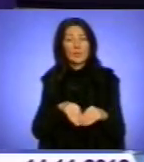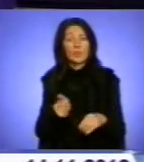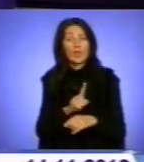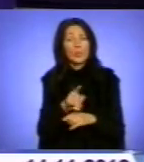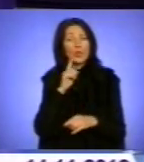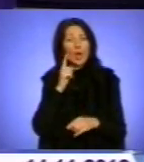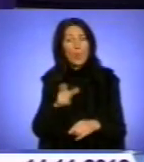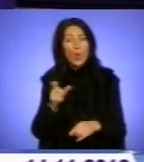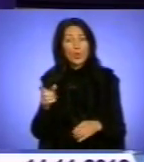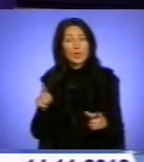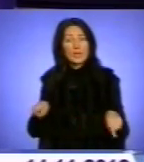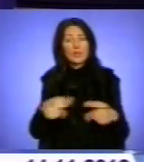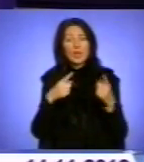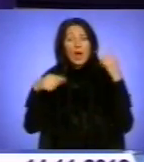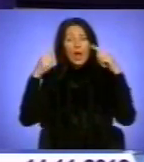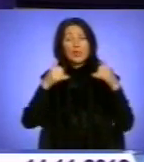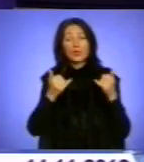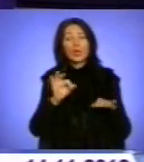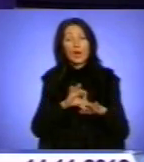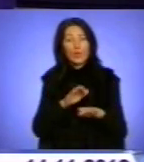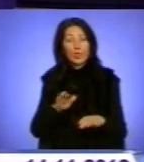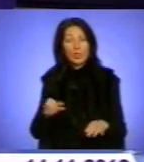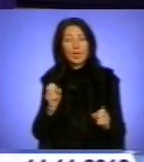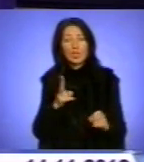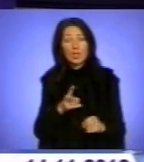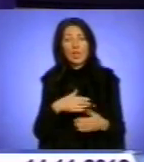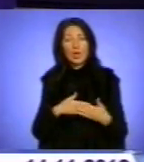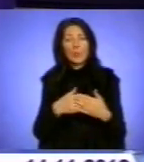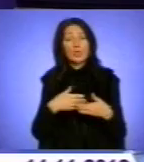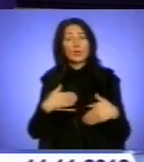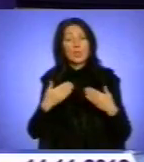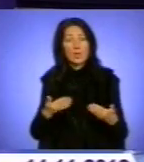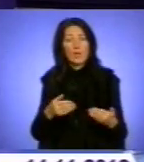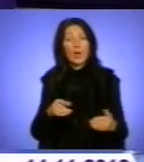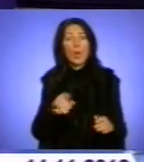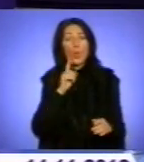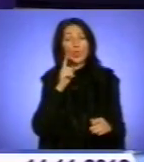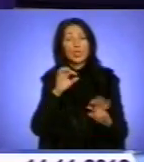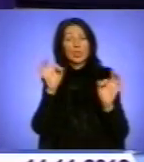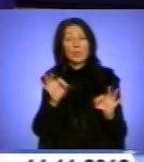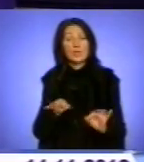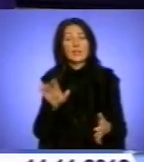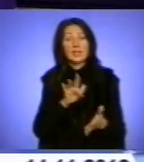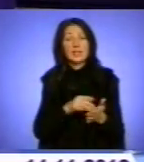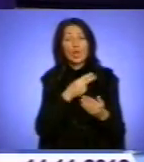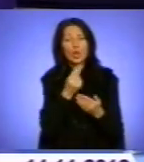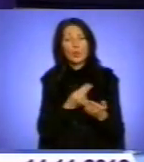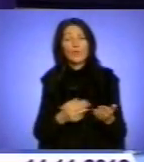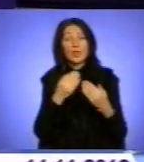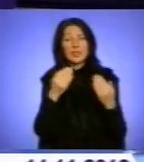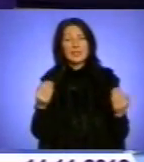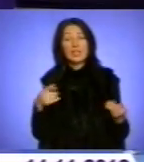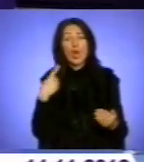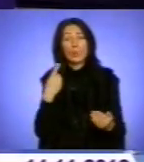Тернопільська молодь створила казку для хворих дітей. Члени громадської ініціативи «Молодіжний мистецький центр» розмалювали стіни в обласній